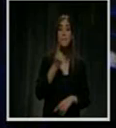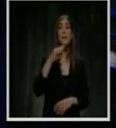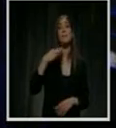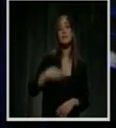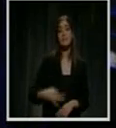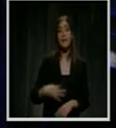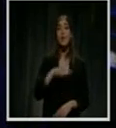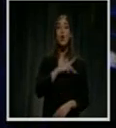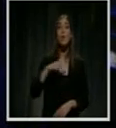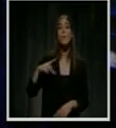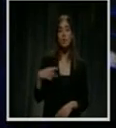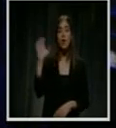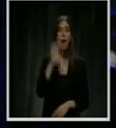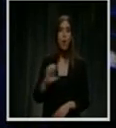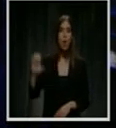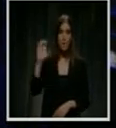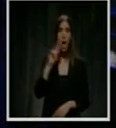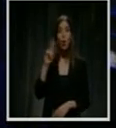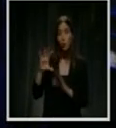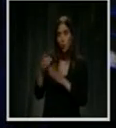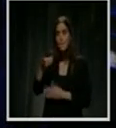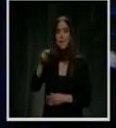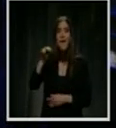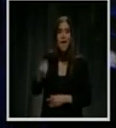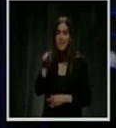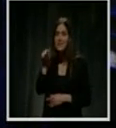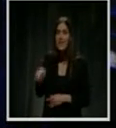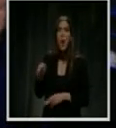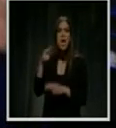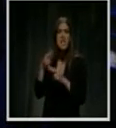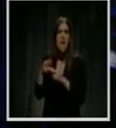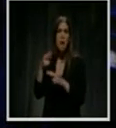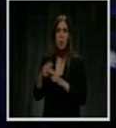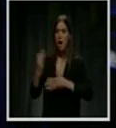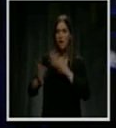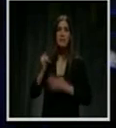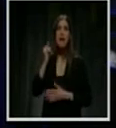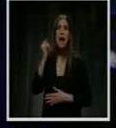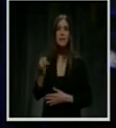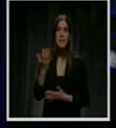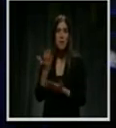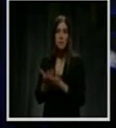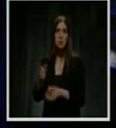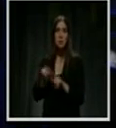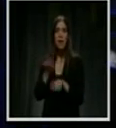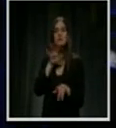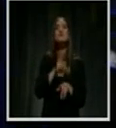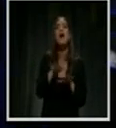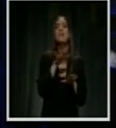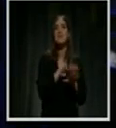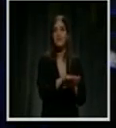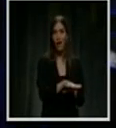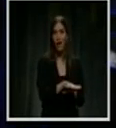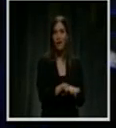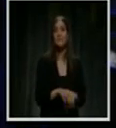ويعملوا كم يفلخوا خسارة باش يبروفاو يرديكولاو داك ليزفلوب صبيح جيت البريزيدنت فون دير لاين حدني عنا دور